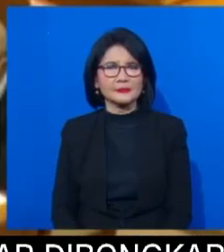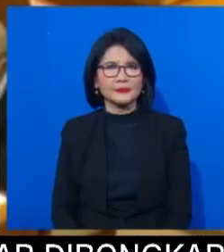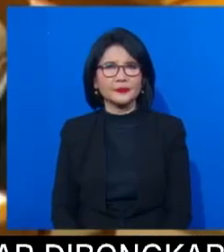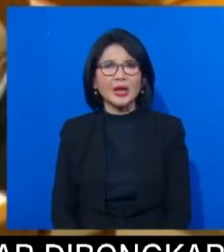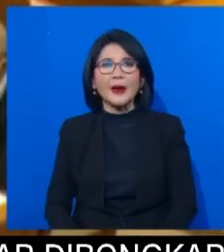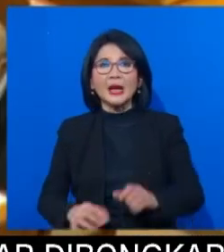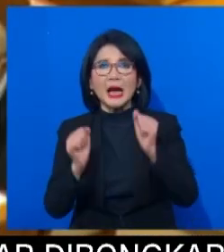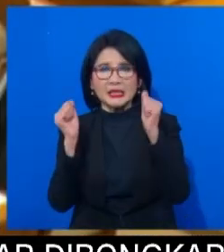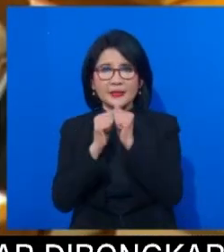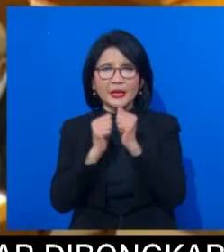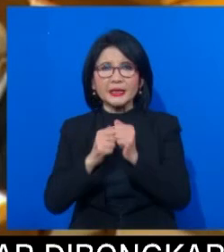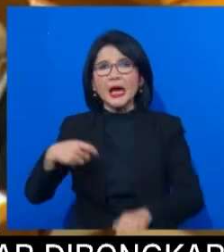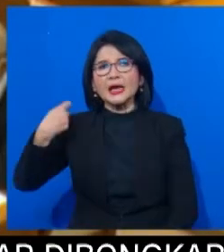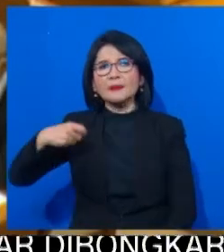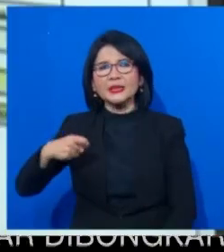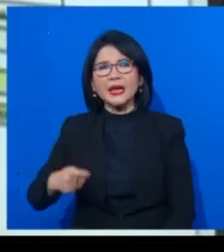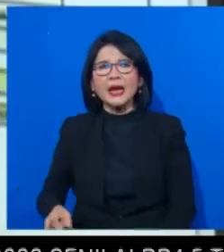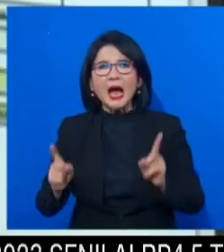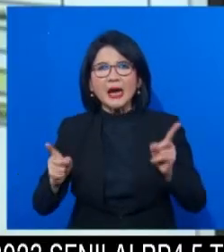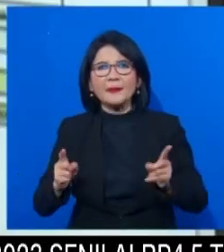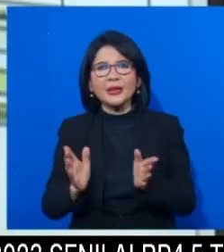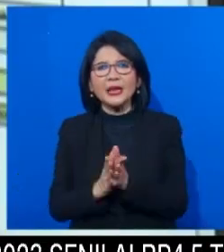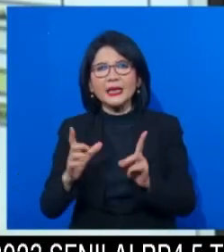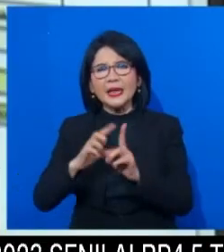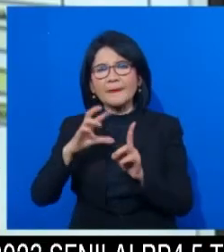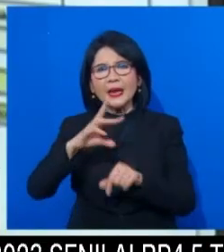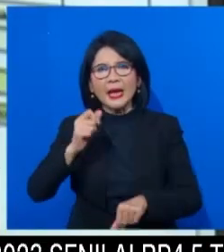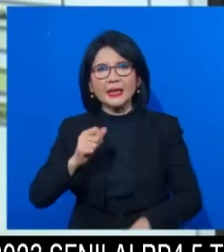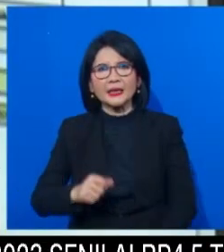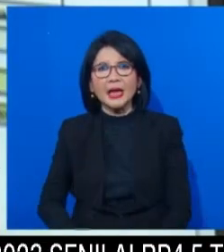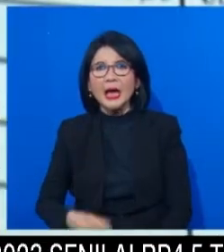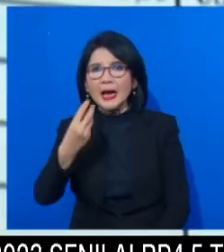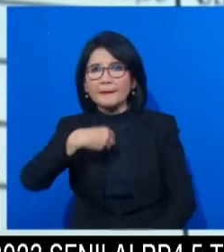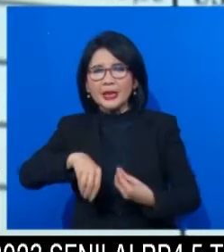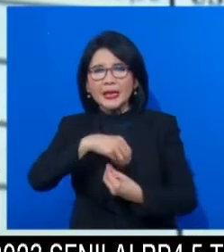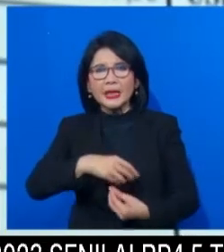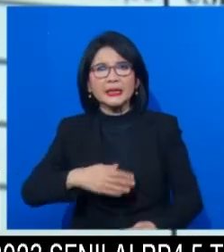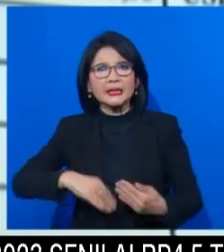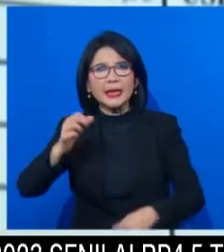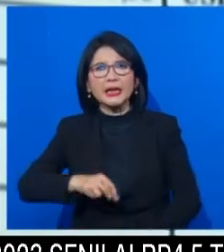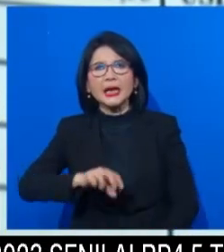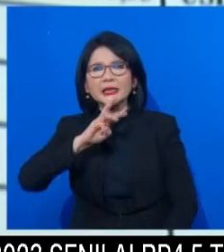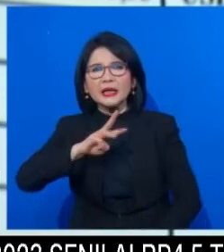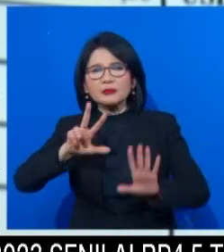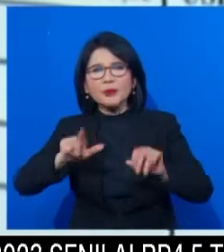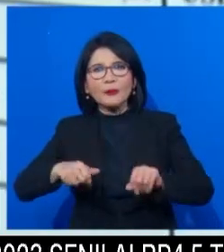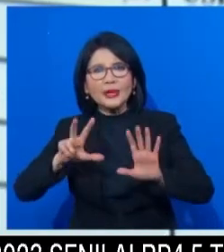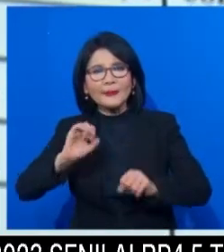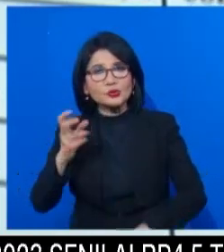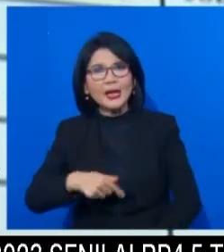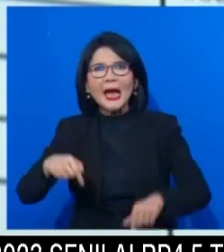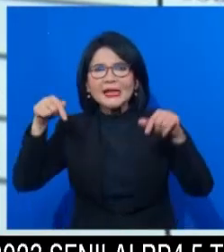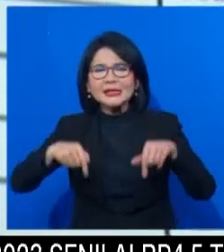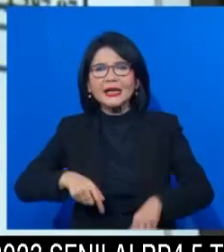Berdasarkan kesepakatan Kementerian Agama dan DPR RI, biaya haji pada 2023 naik dari Rp39,8 juta rupiah